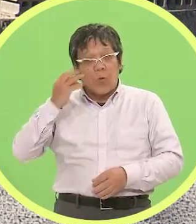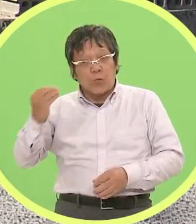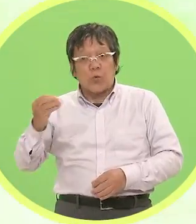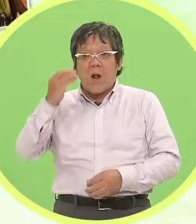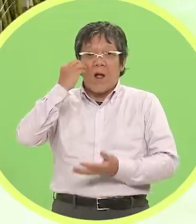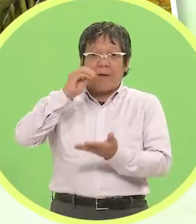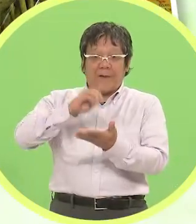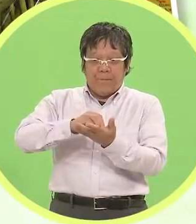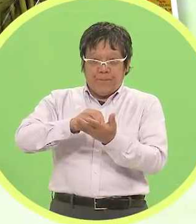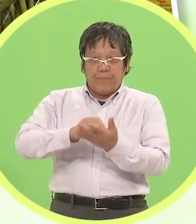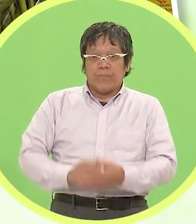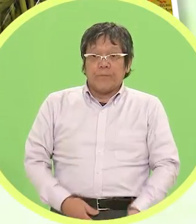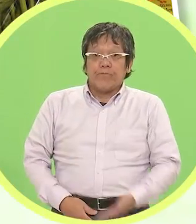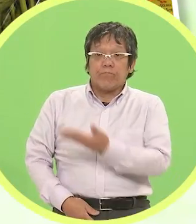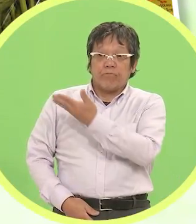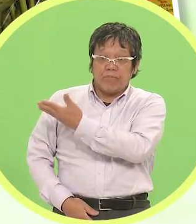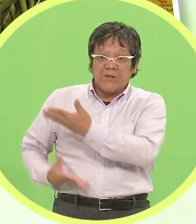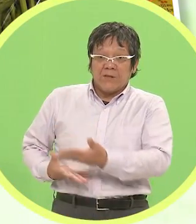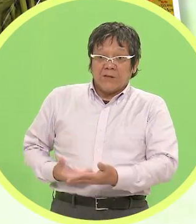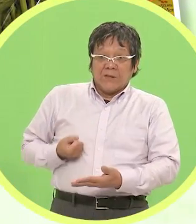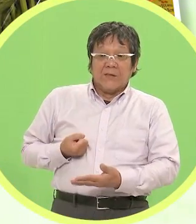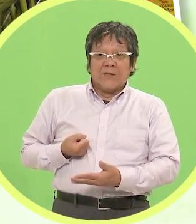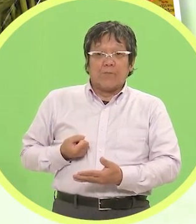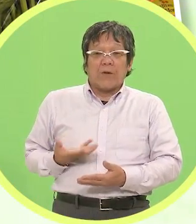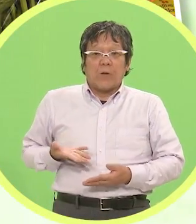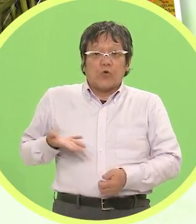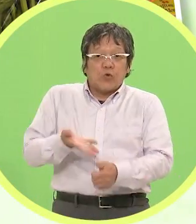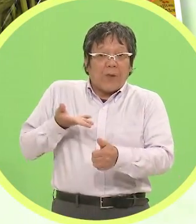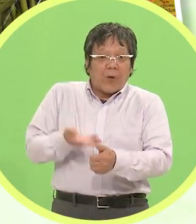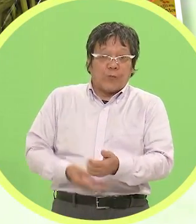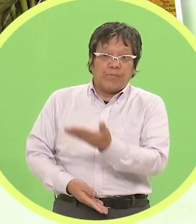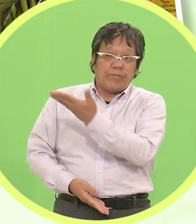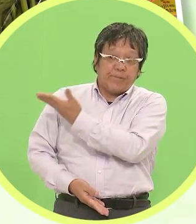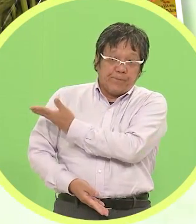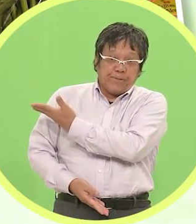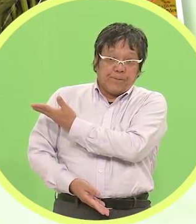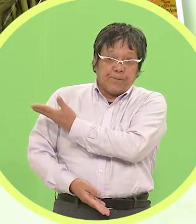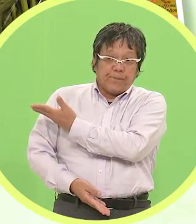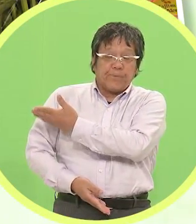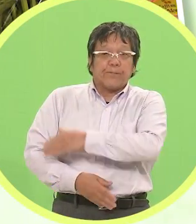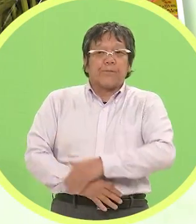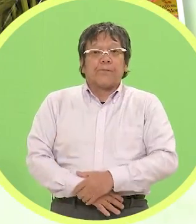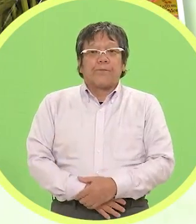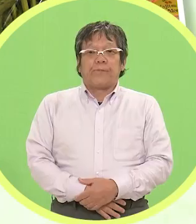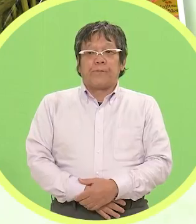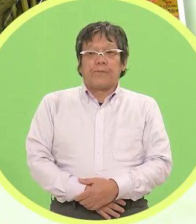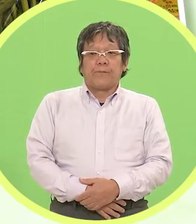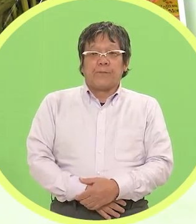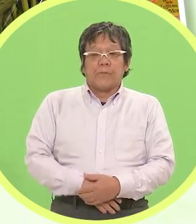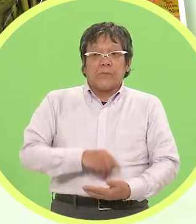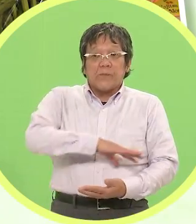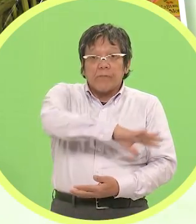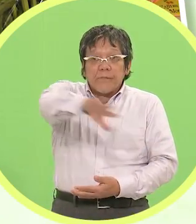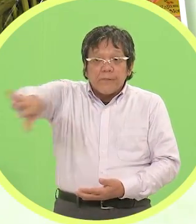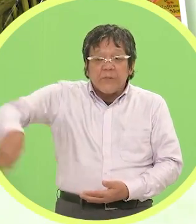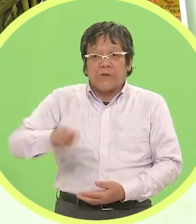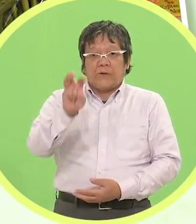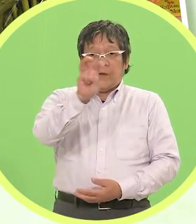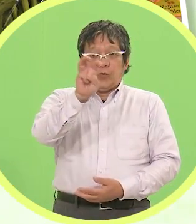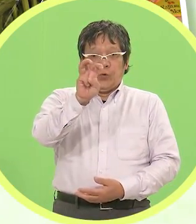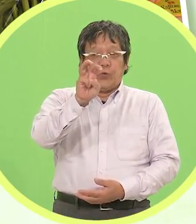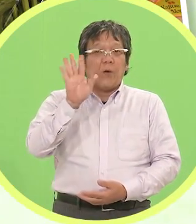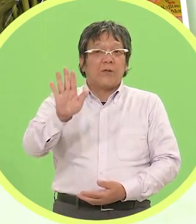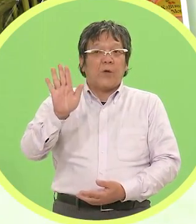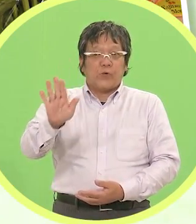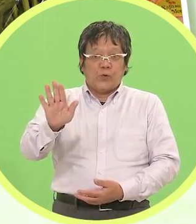し、 各市長が自信を持っておすすめする郷土推奨産品。広島広域都市圏にはおよ